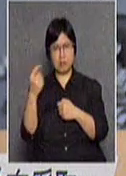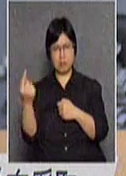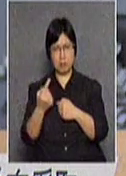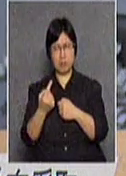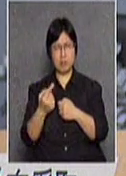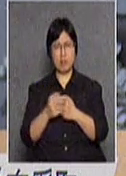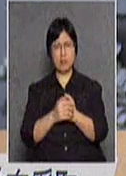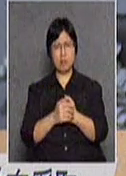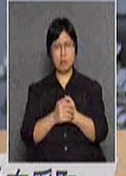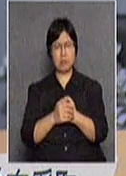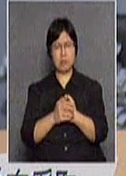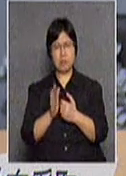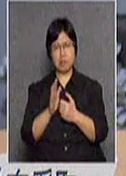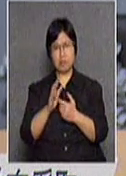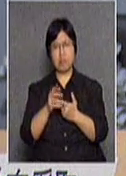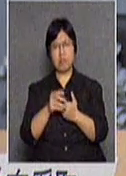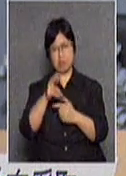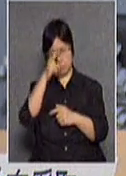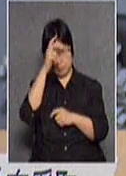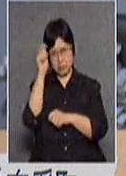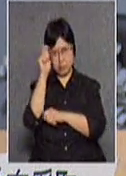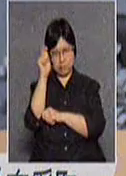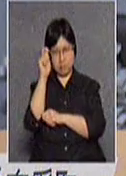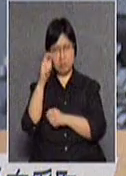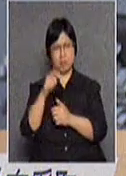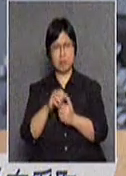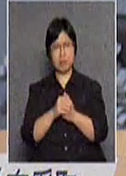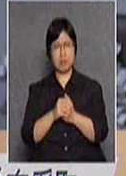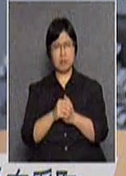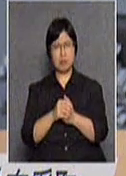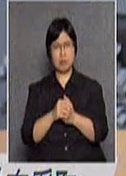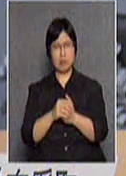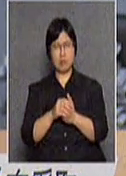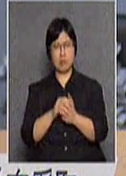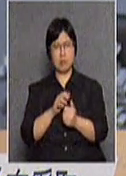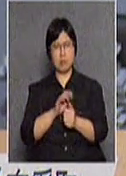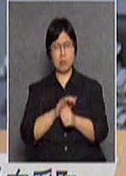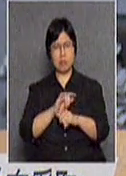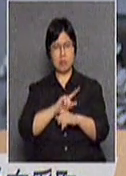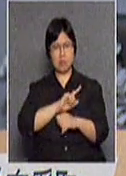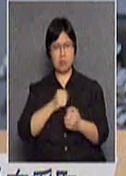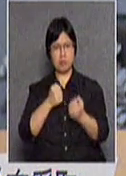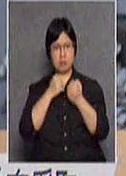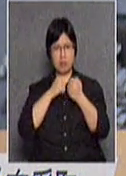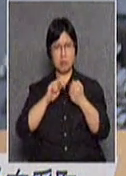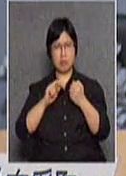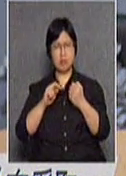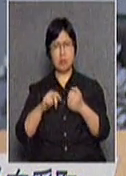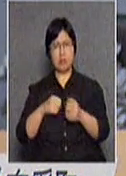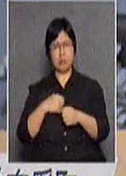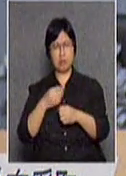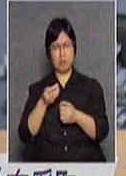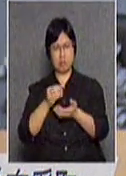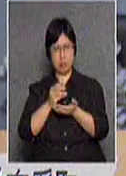1億5530萬元，大約相當於社會福利署就保障科自力更生資源組的全